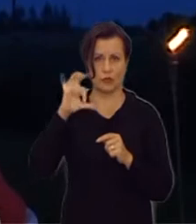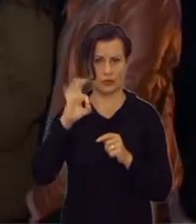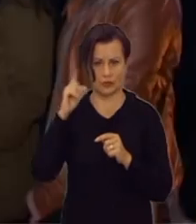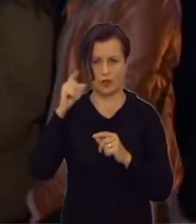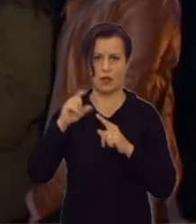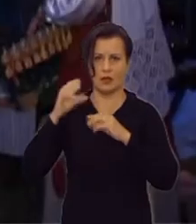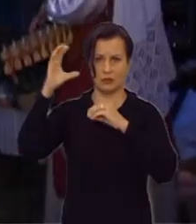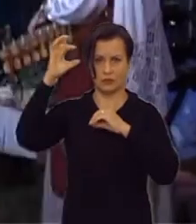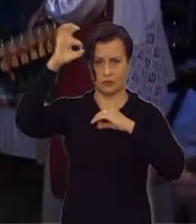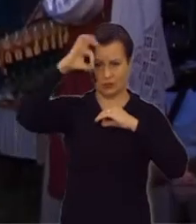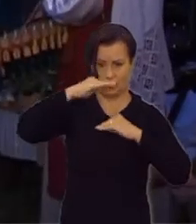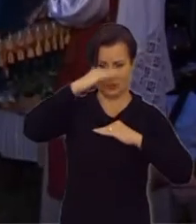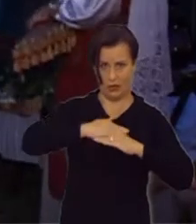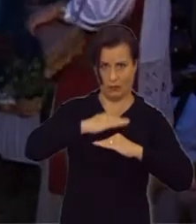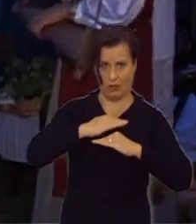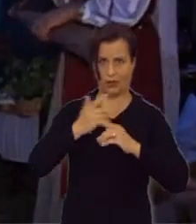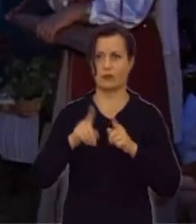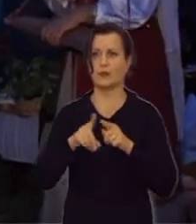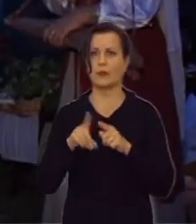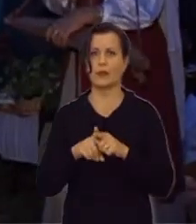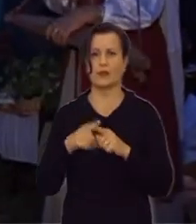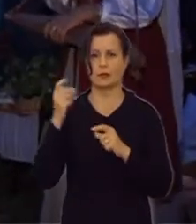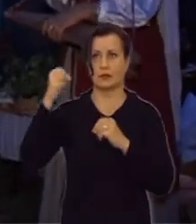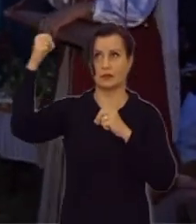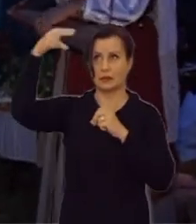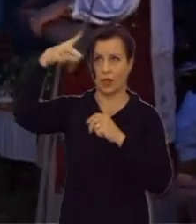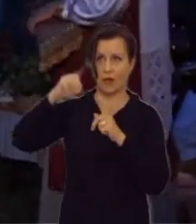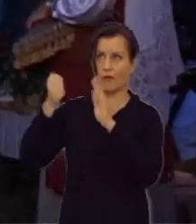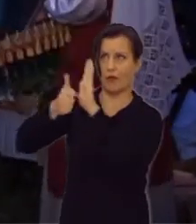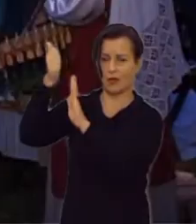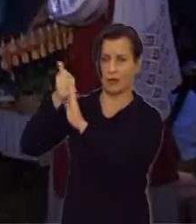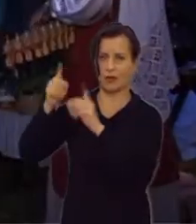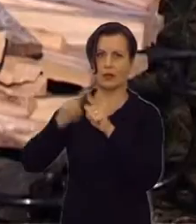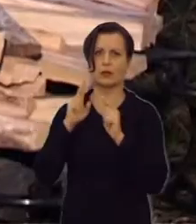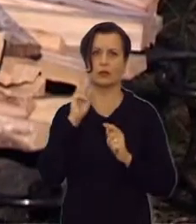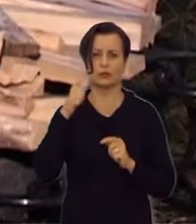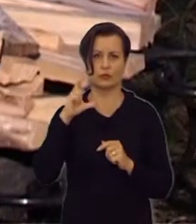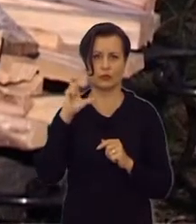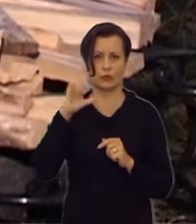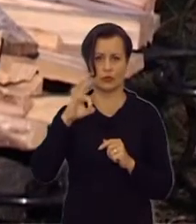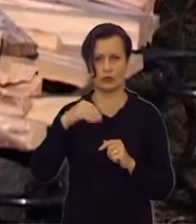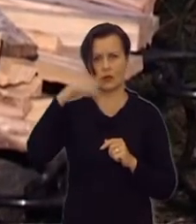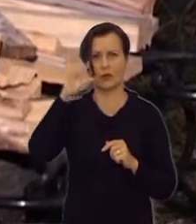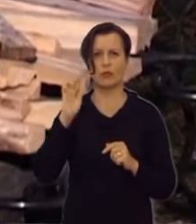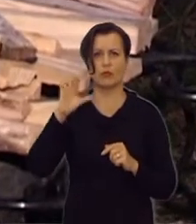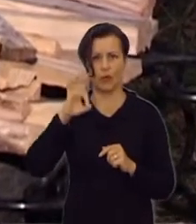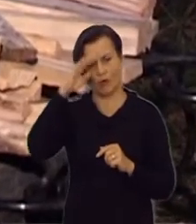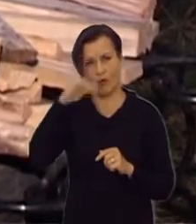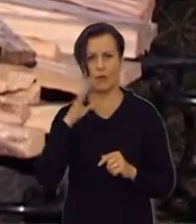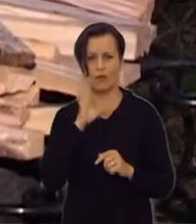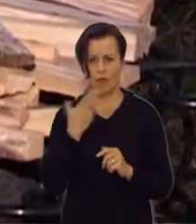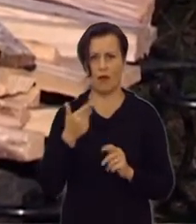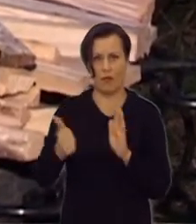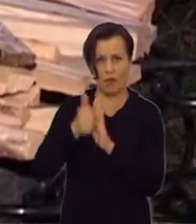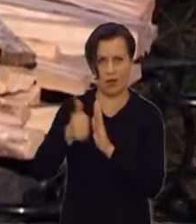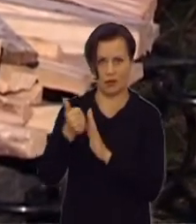gerbimas, aukščiausias saulės patekėjimas ir kūčios kaip protėvių pagerbimas. Ir lygi naktis ir